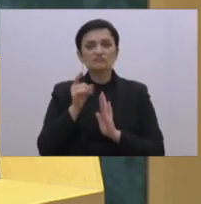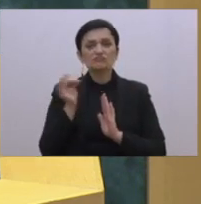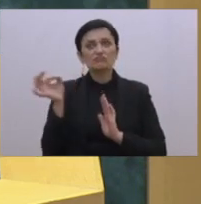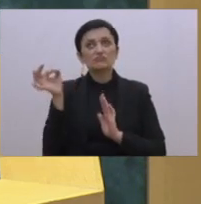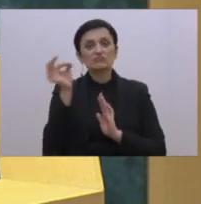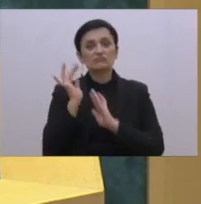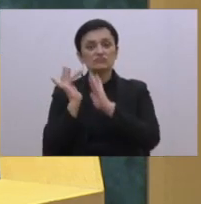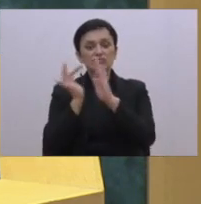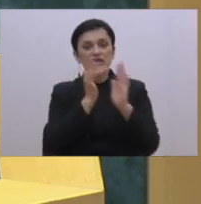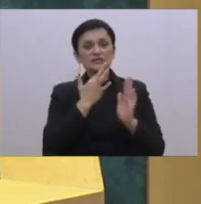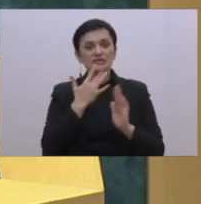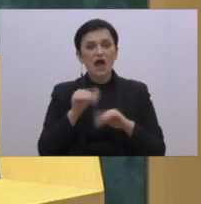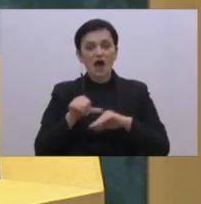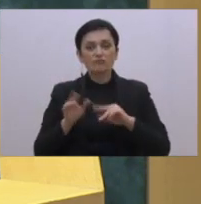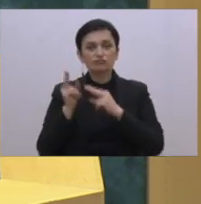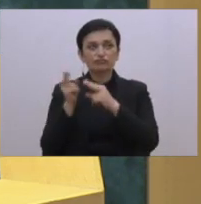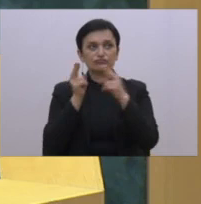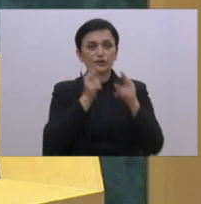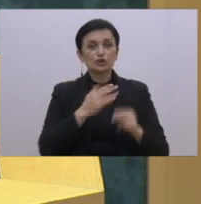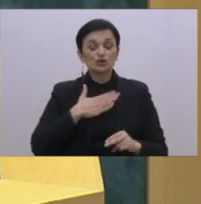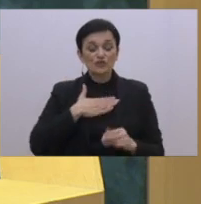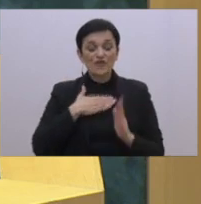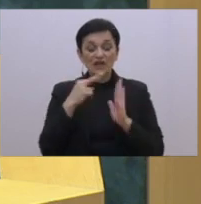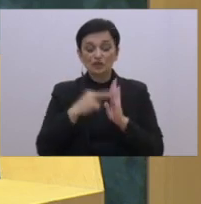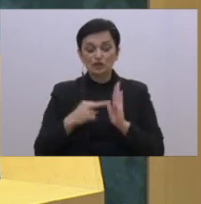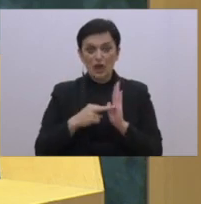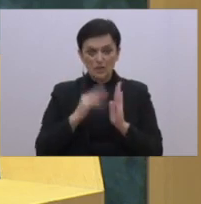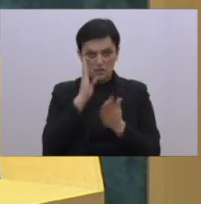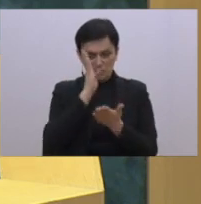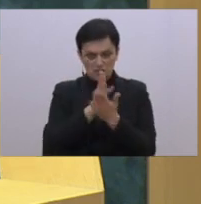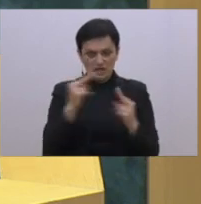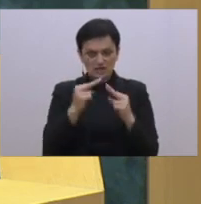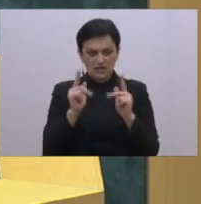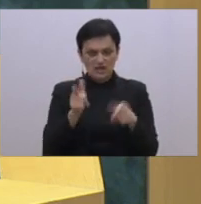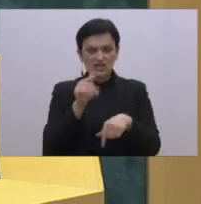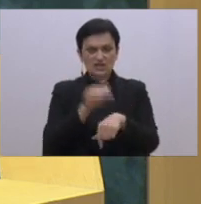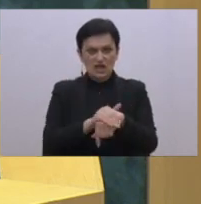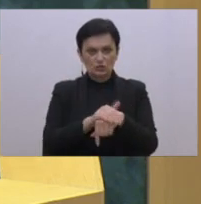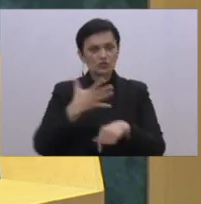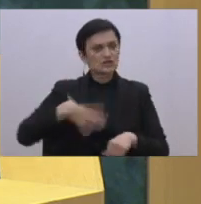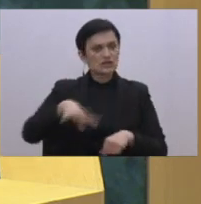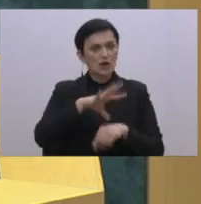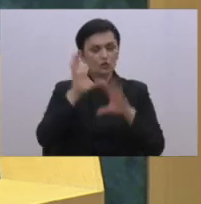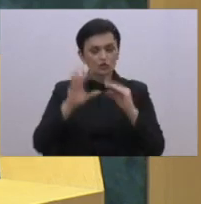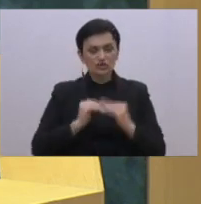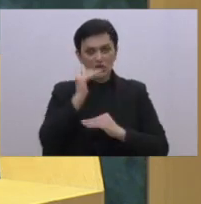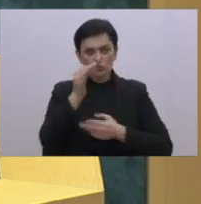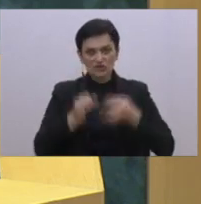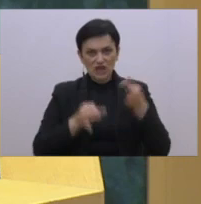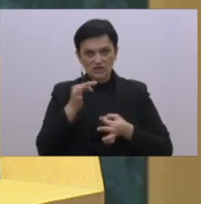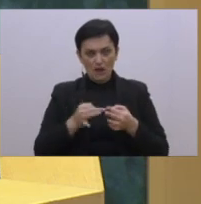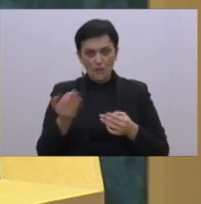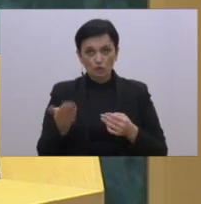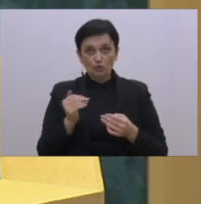აქტივობების განხორციელება. ჩვენი შეფასება პირდაპირ დადასტურა საქართველოს საკონსტიტუციო